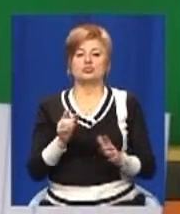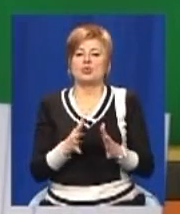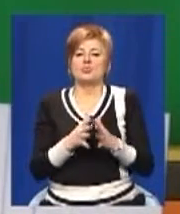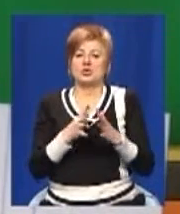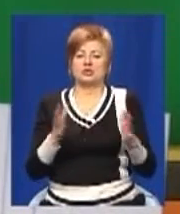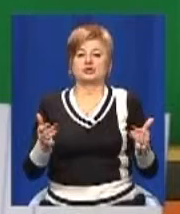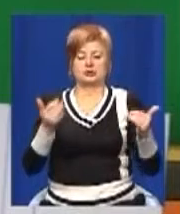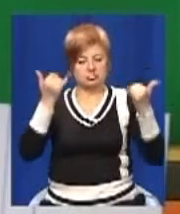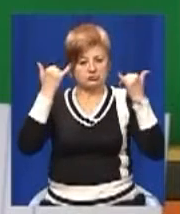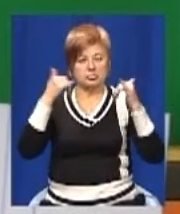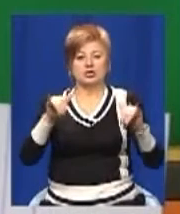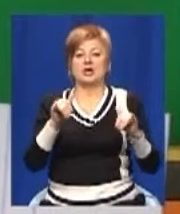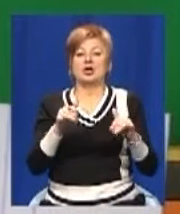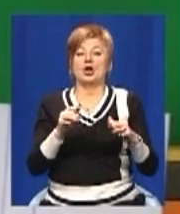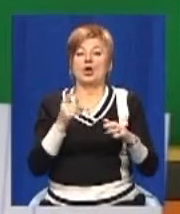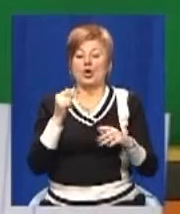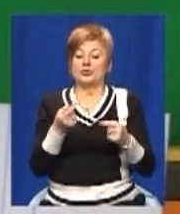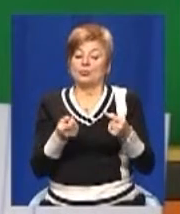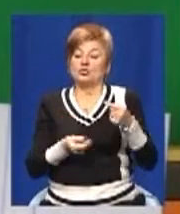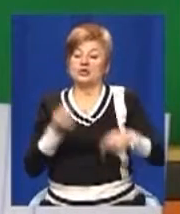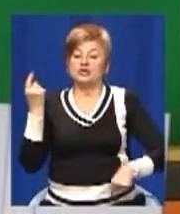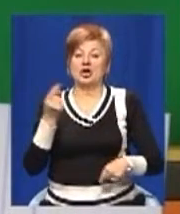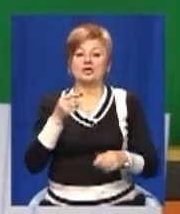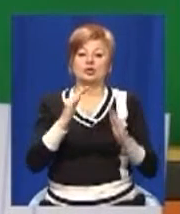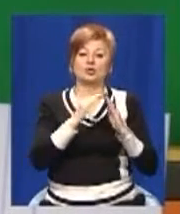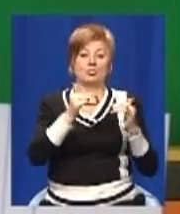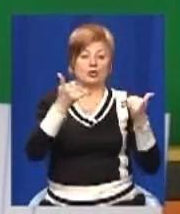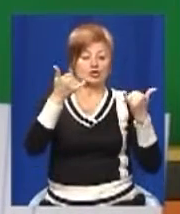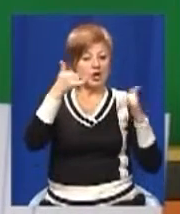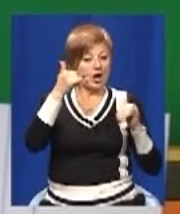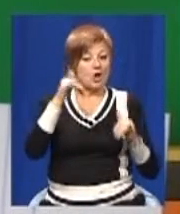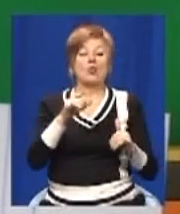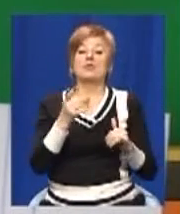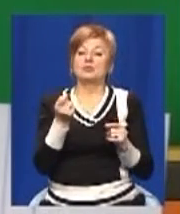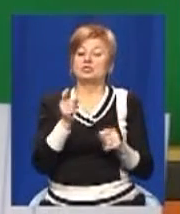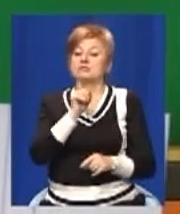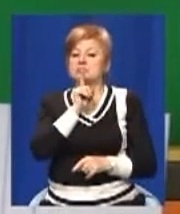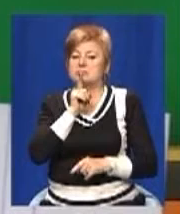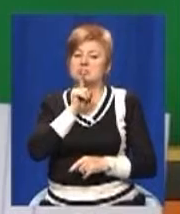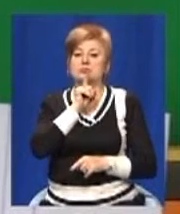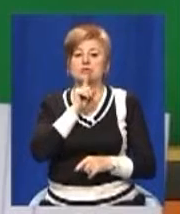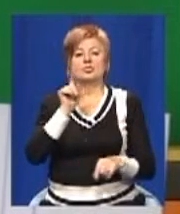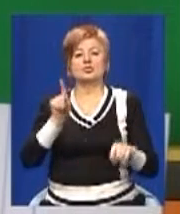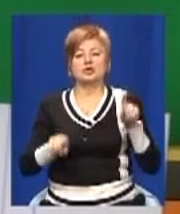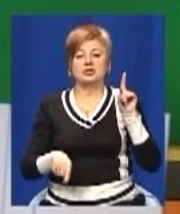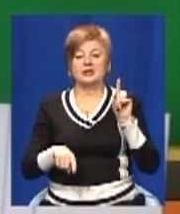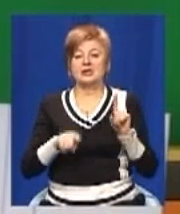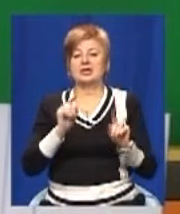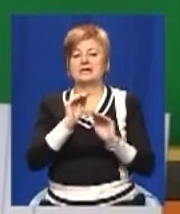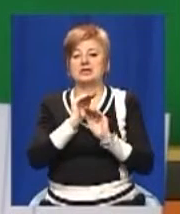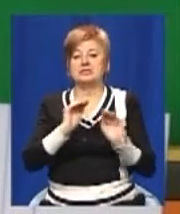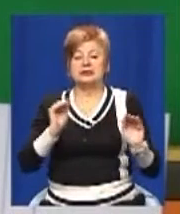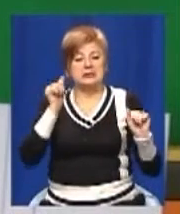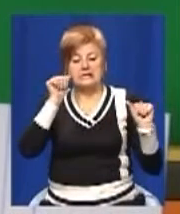чудово стрибають. На відміну від домашньої корови, бізон – мовчазна тварина. Вона мукає лише зрідка і дуже тихо, його не